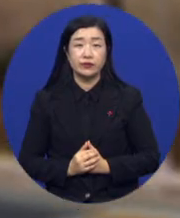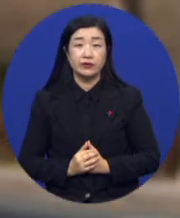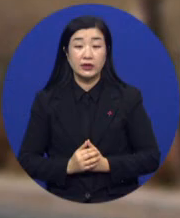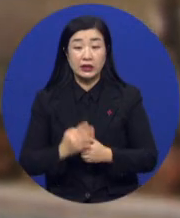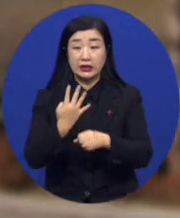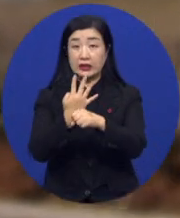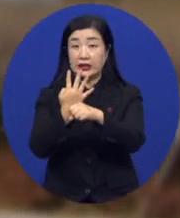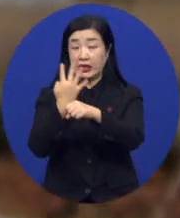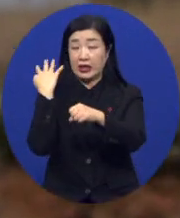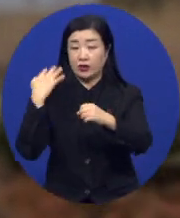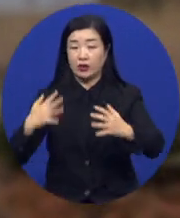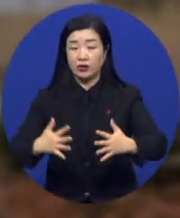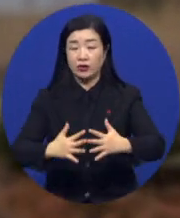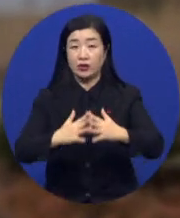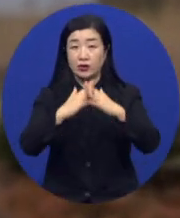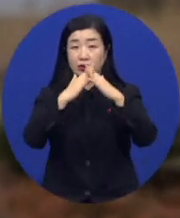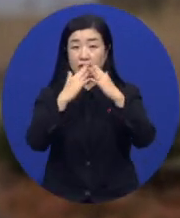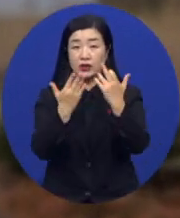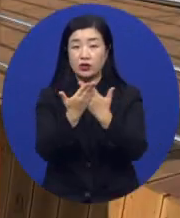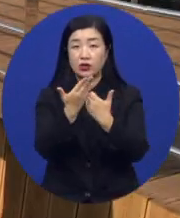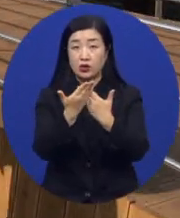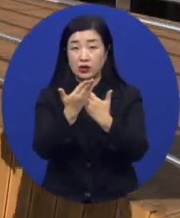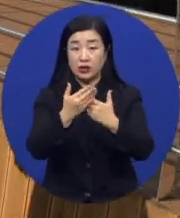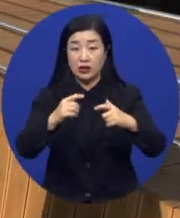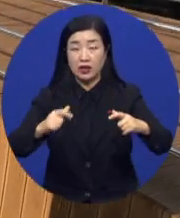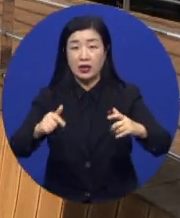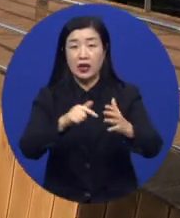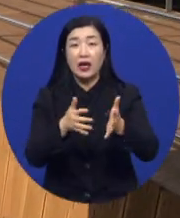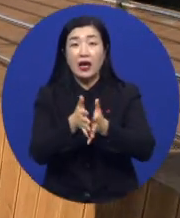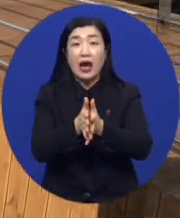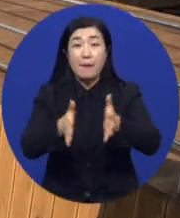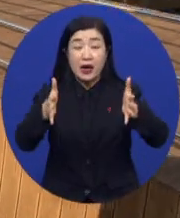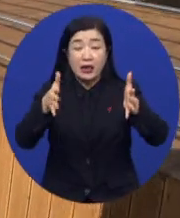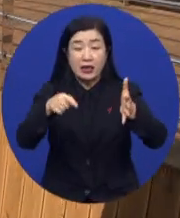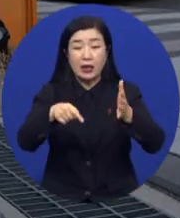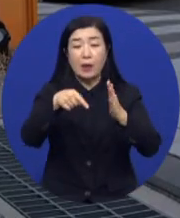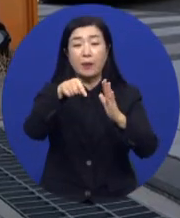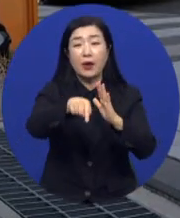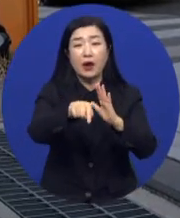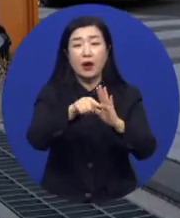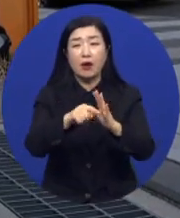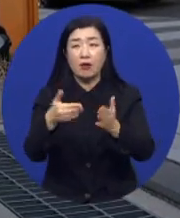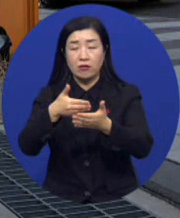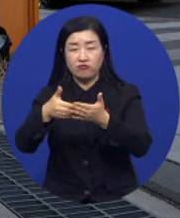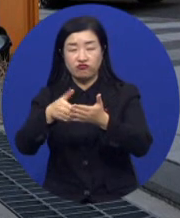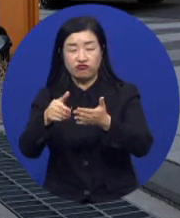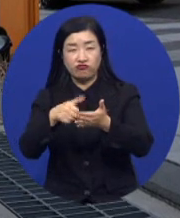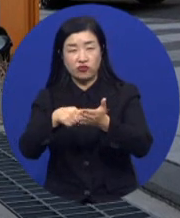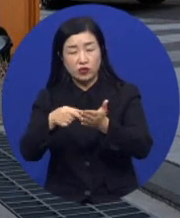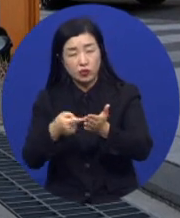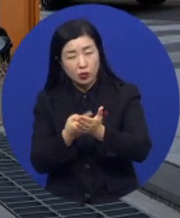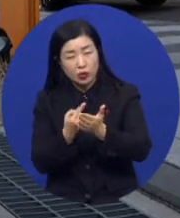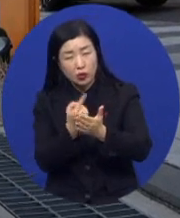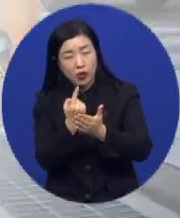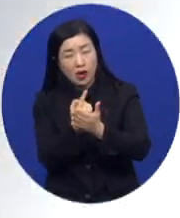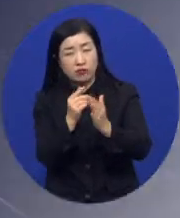4년 전 준공된 제주시 지역의 한 아파트. 이 아파트 입구에는 조각 작품이 전시돼